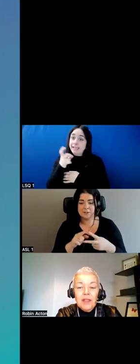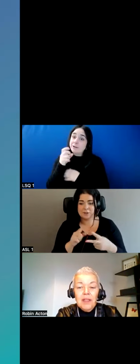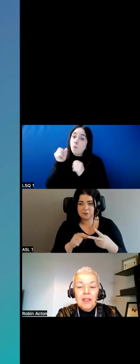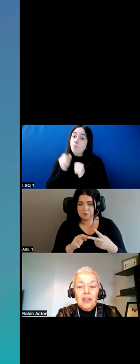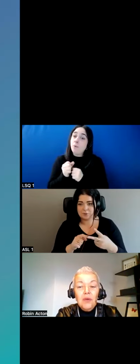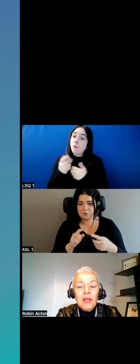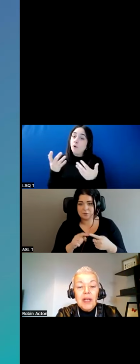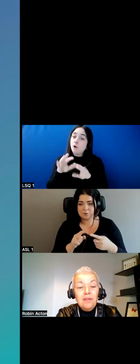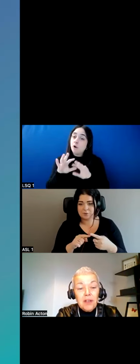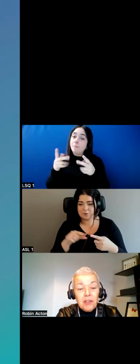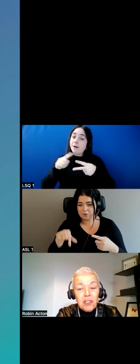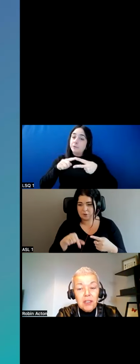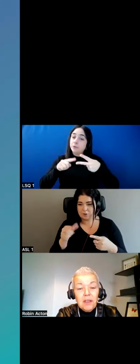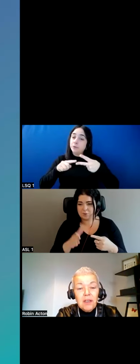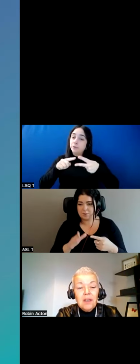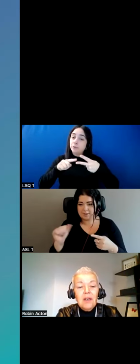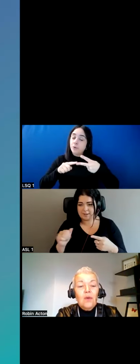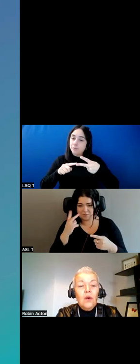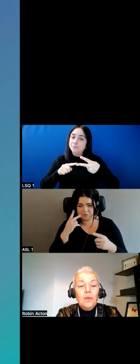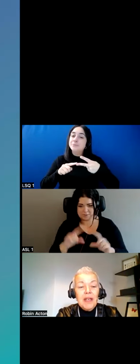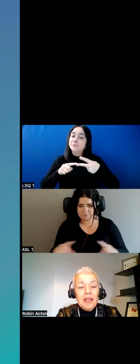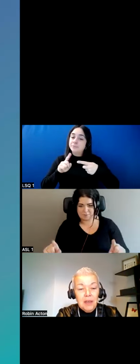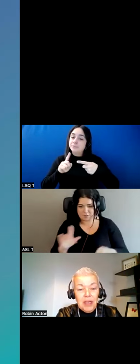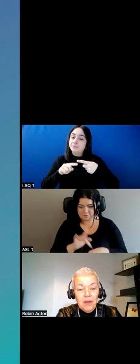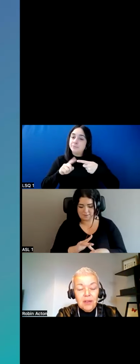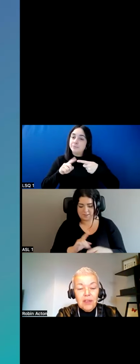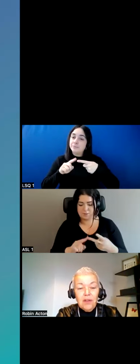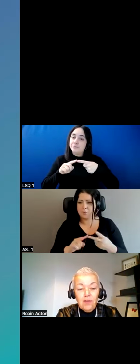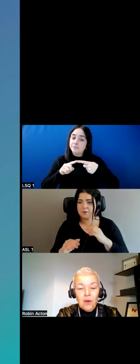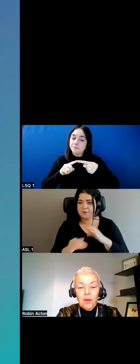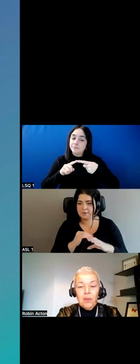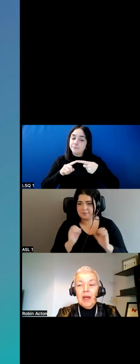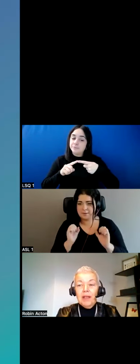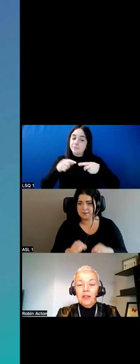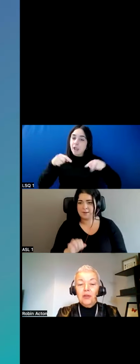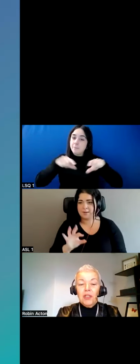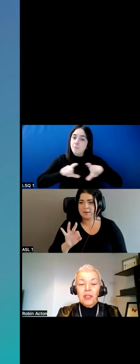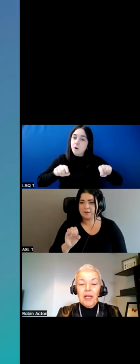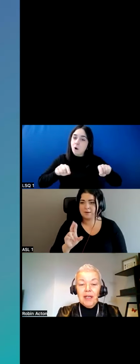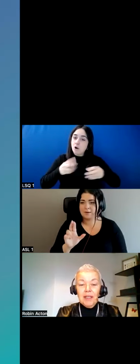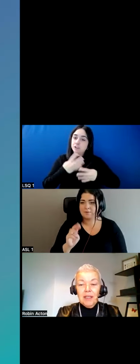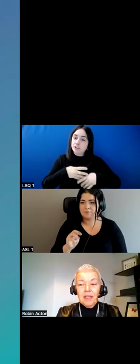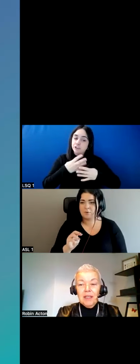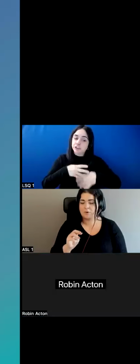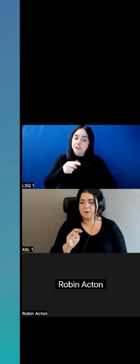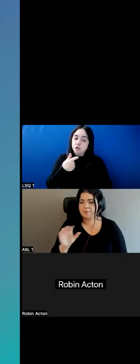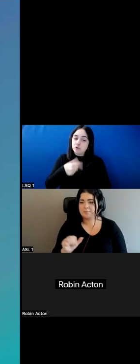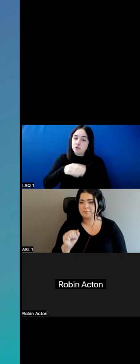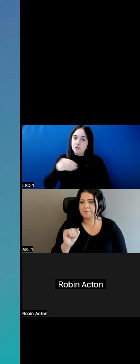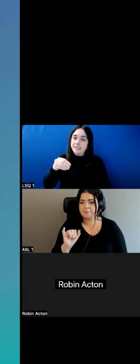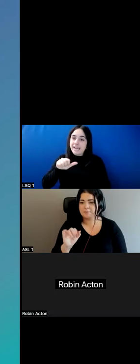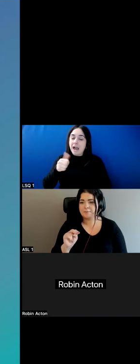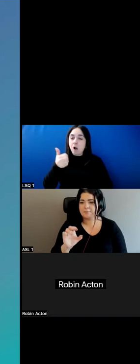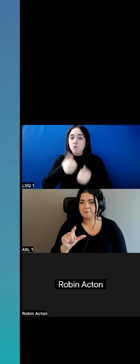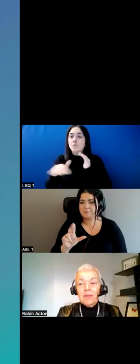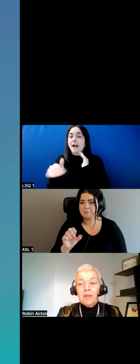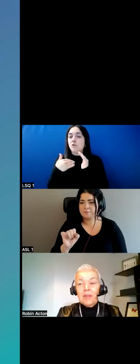l'envoyer de deux manières différentes, soit par la fonction Q&A, soit par courriel à